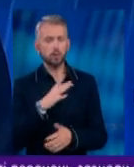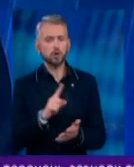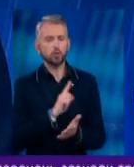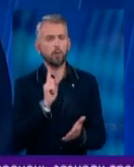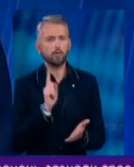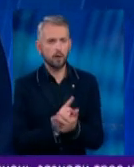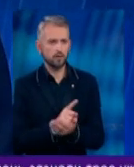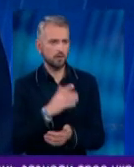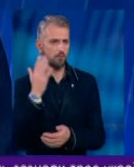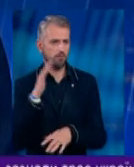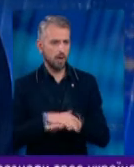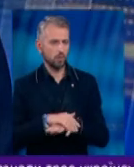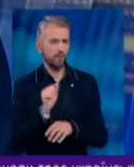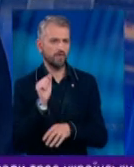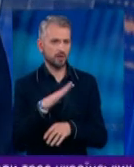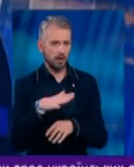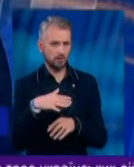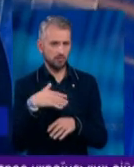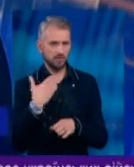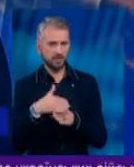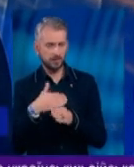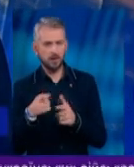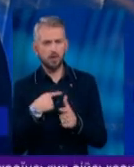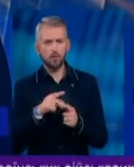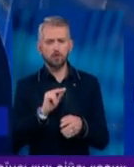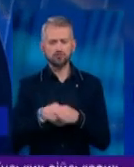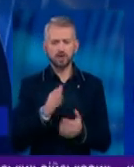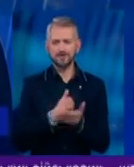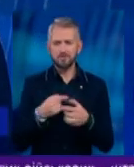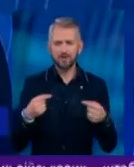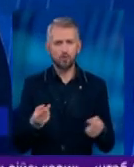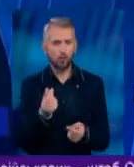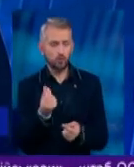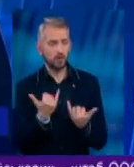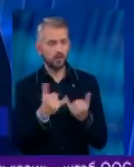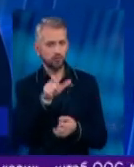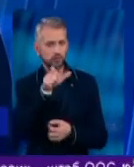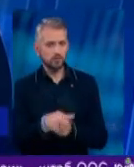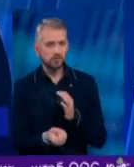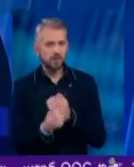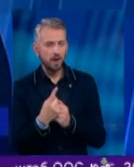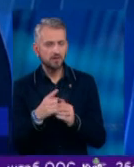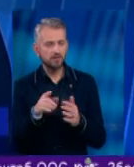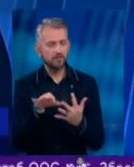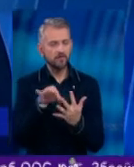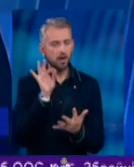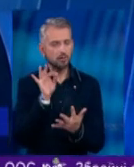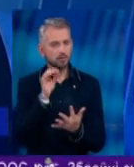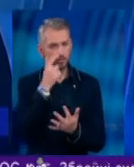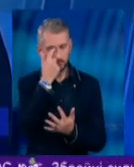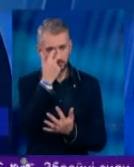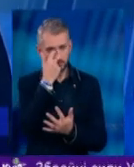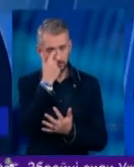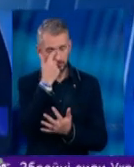зобов'язана банку віддати кредит. Угу. Або через майно, або через кошти. Зараз у фізичної особи з'являється варіант.